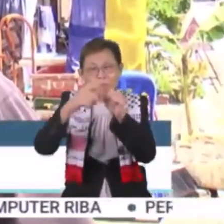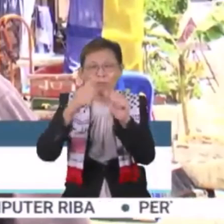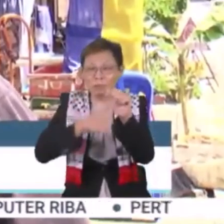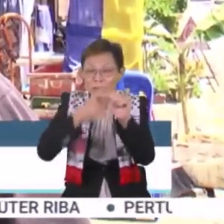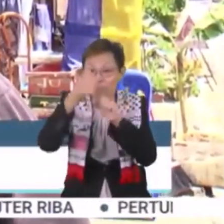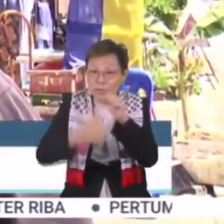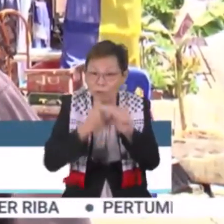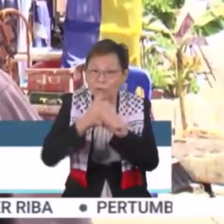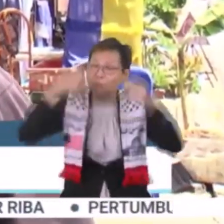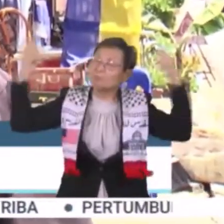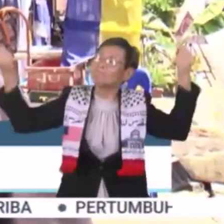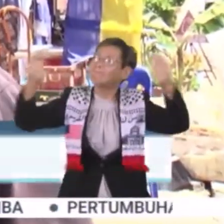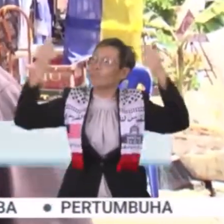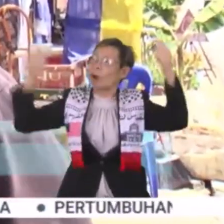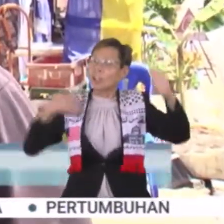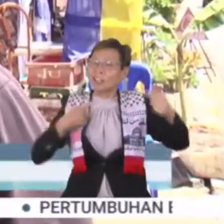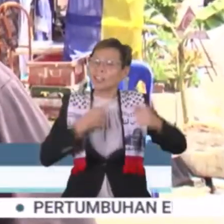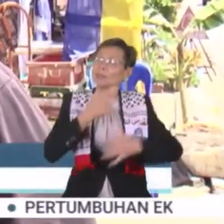menghargai